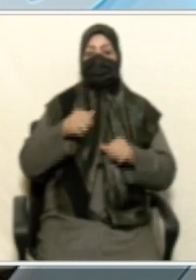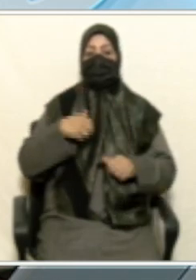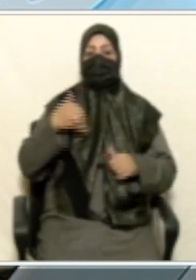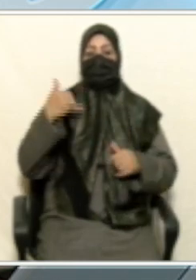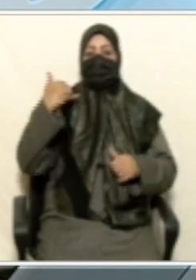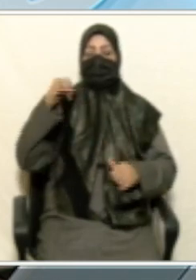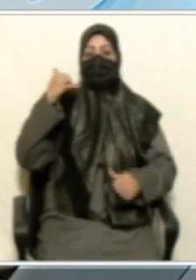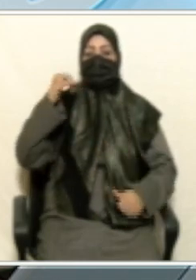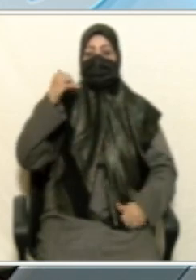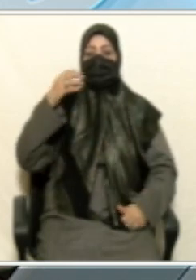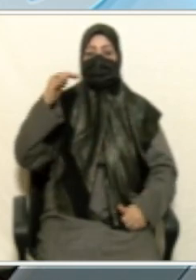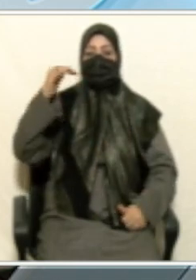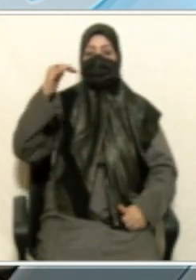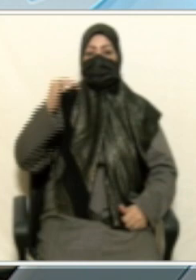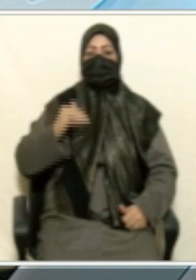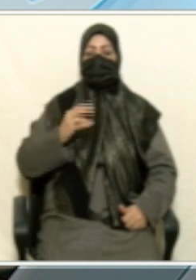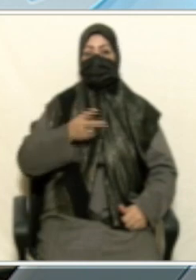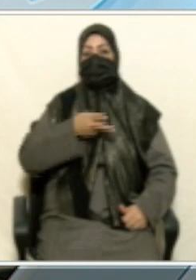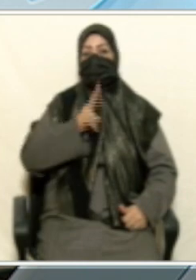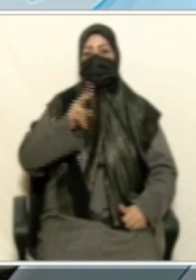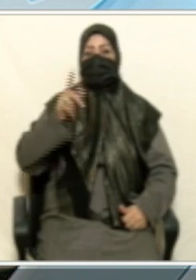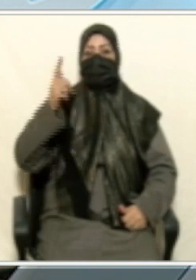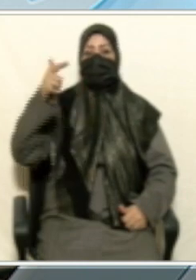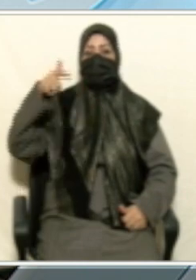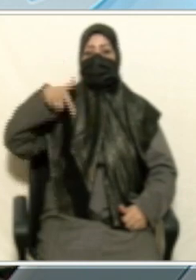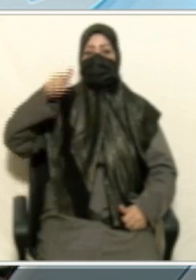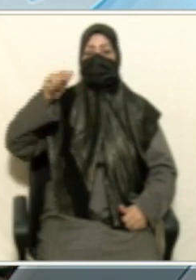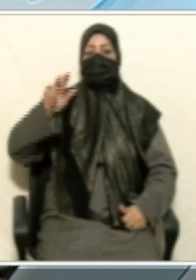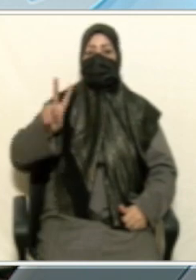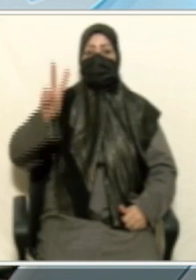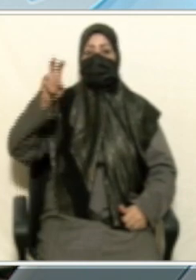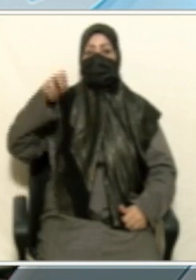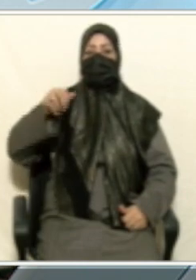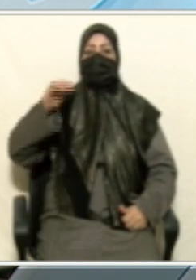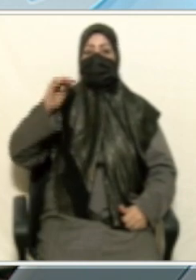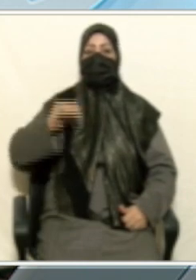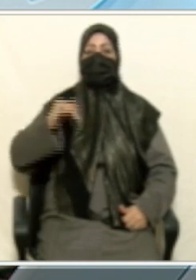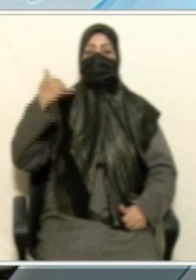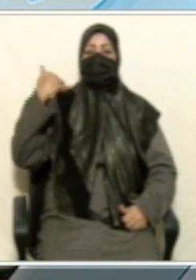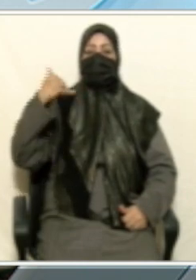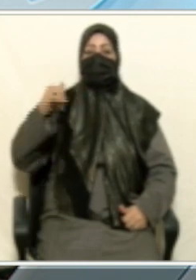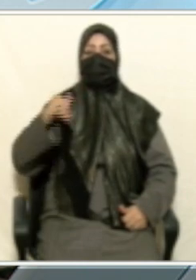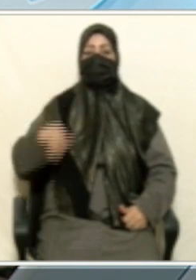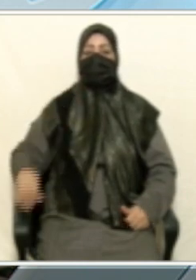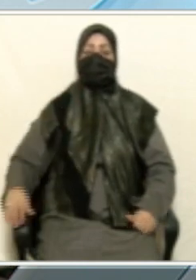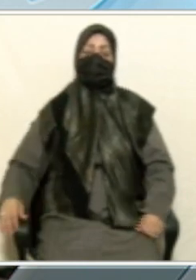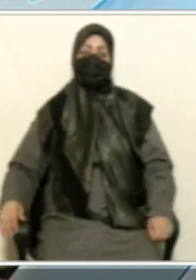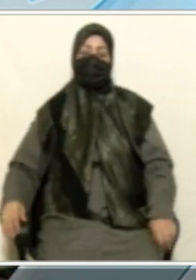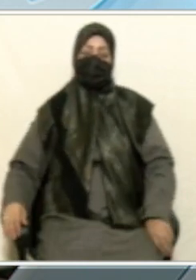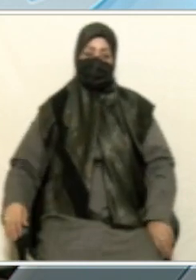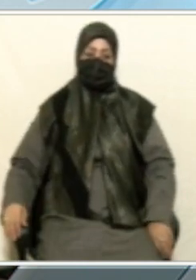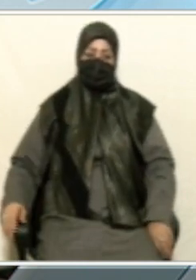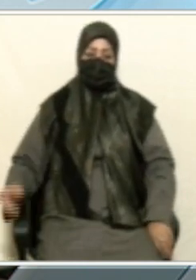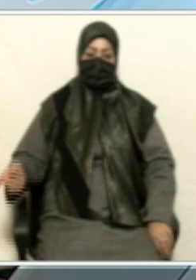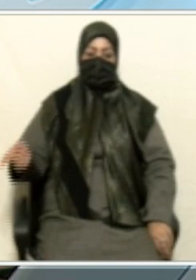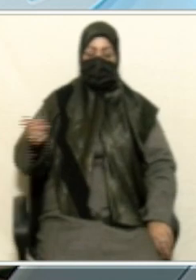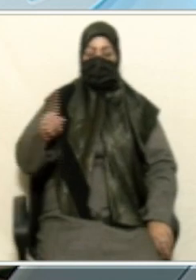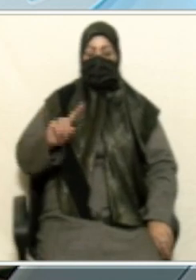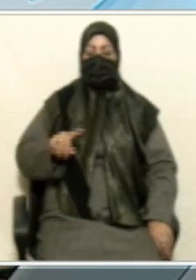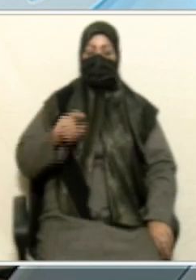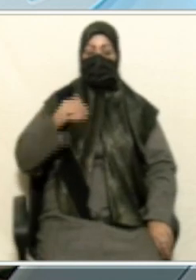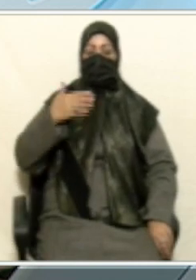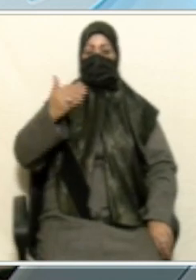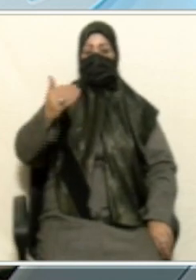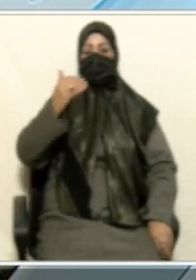12.687 أفقي على النايل سات. أبتدئ هذه الحلقة أيها الكرام بسؤال الله عز وجل